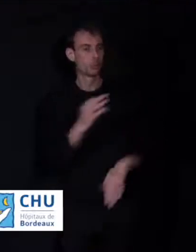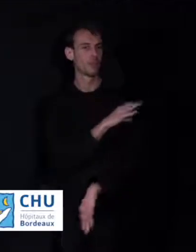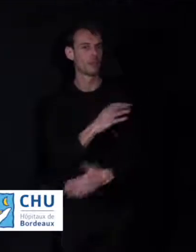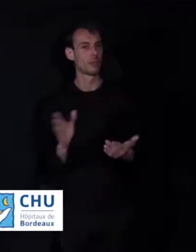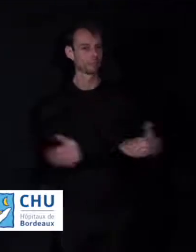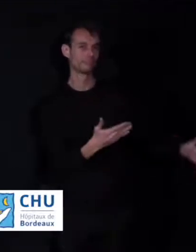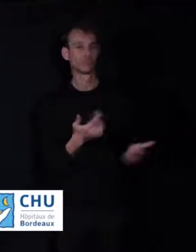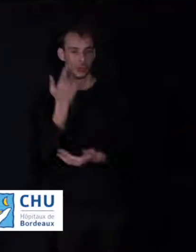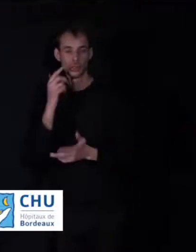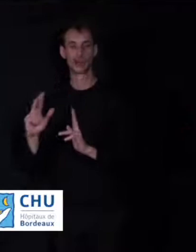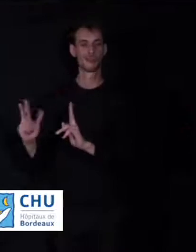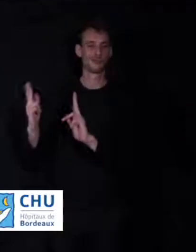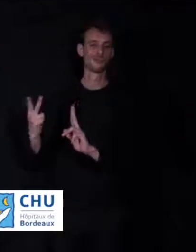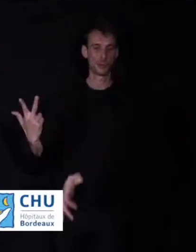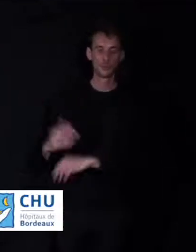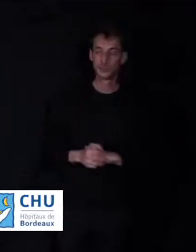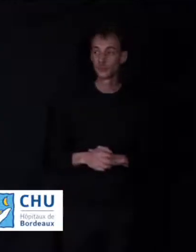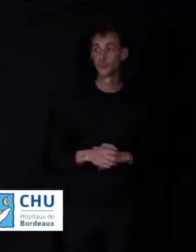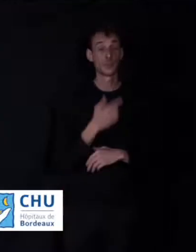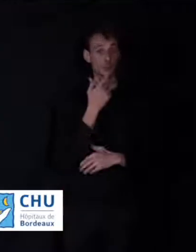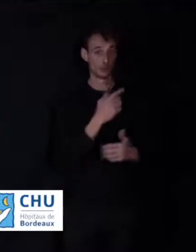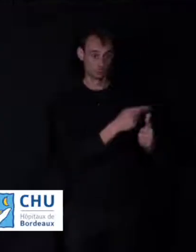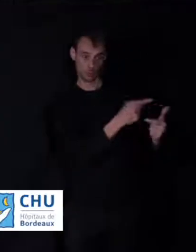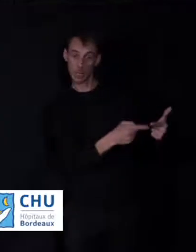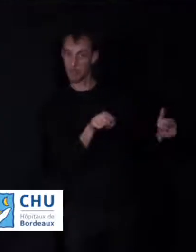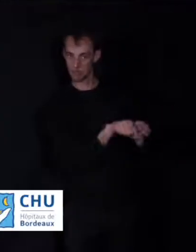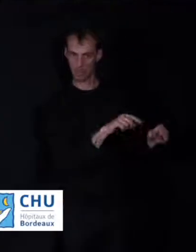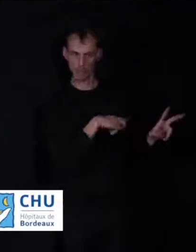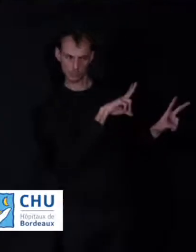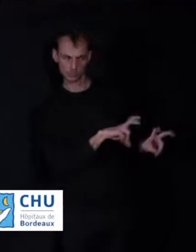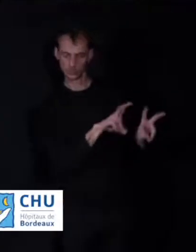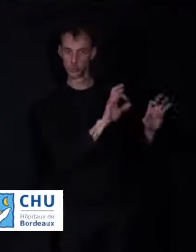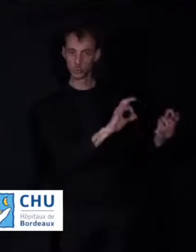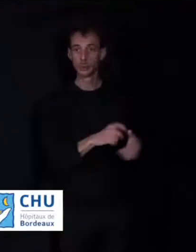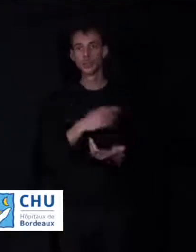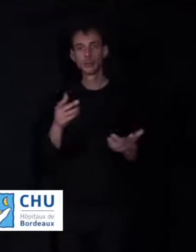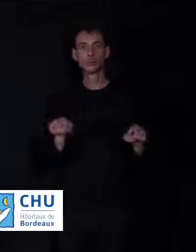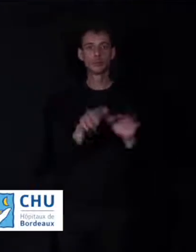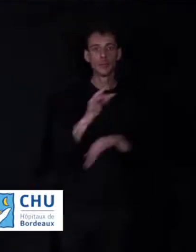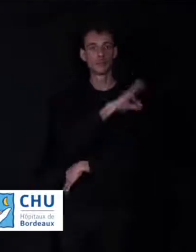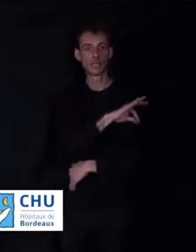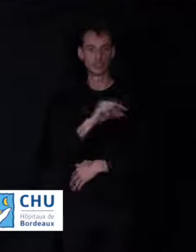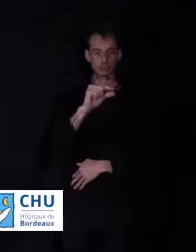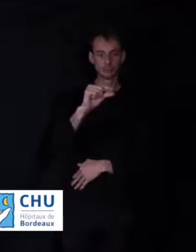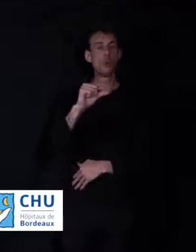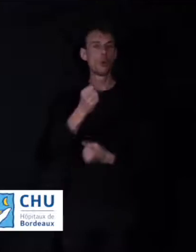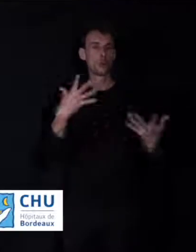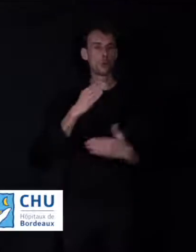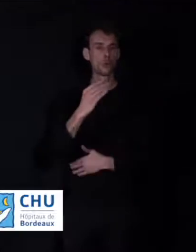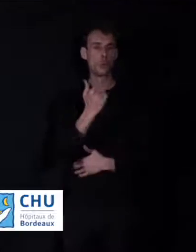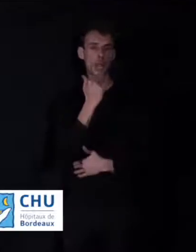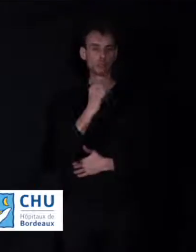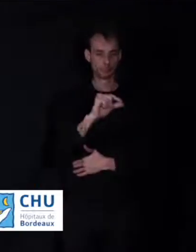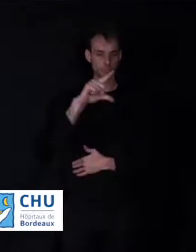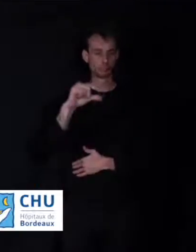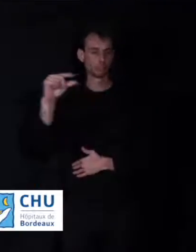immunicité et tolérance, mais également évaluer la dose de vaccin la plus utile. On va faire un bras avec telle dose, un bras avec telle dose, et ainsi